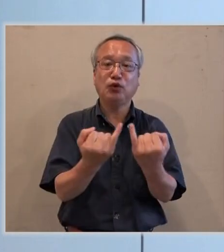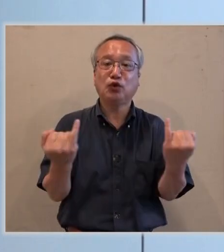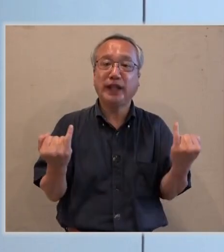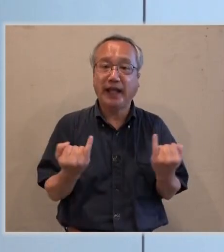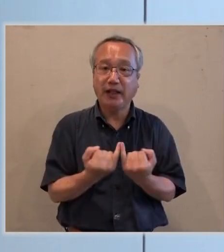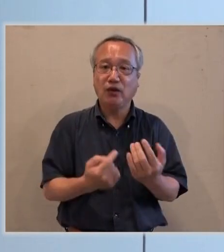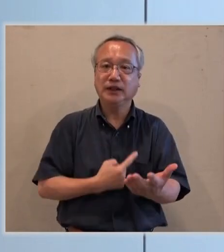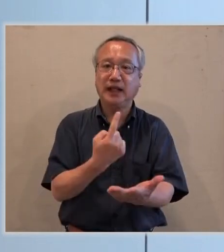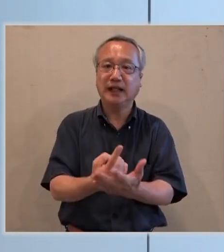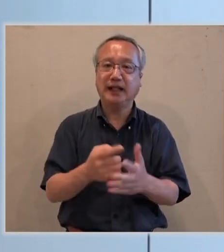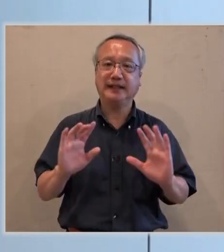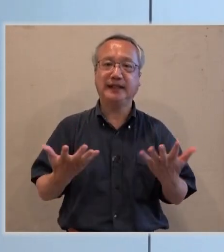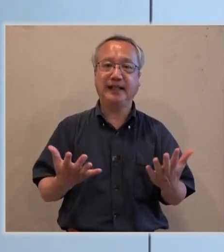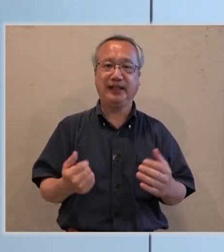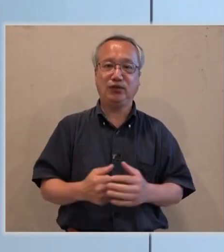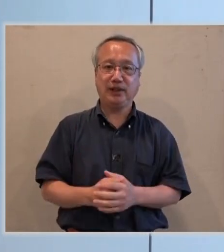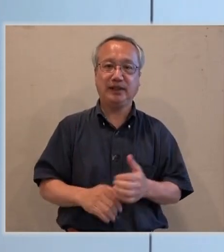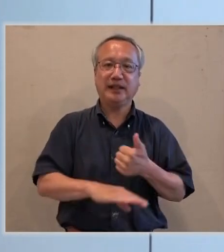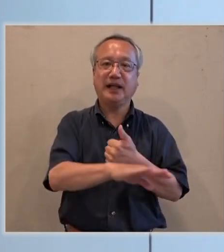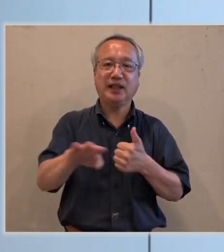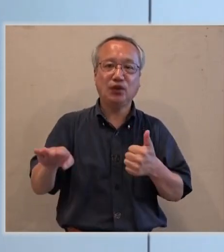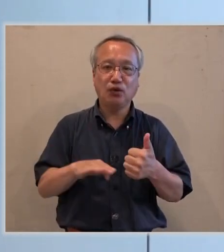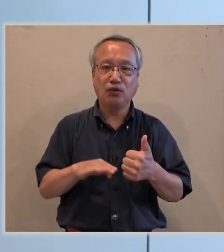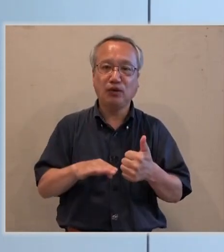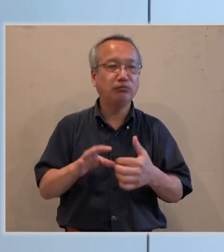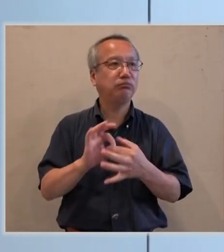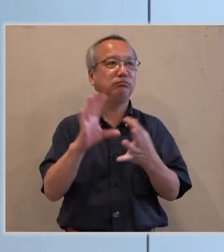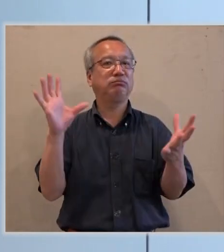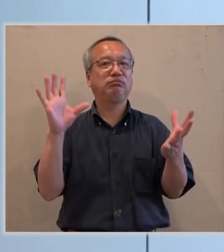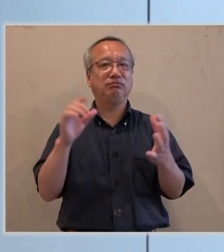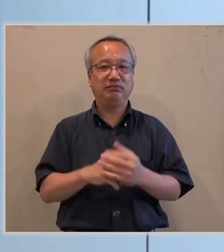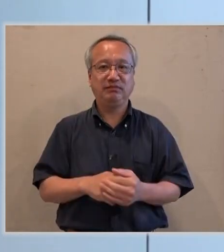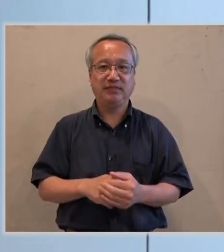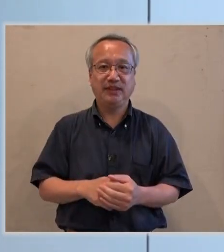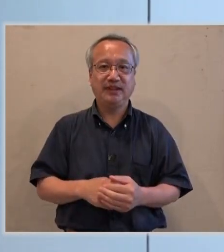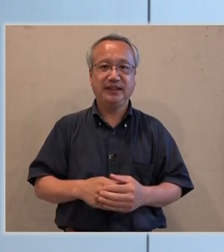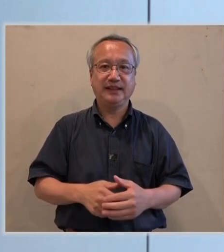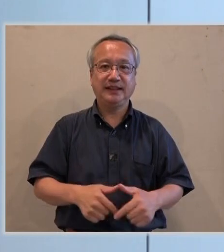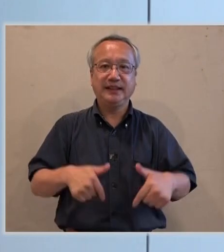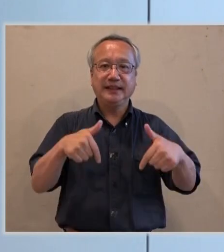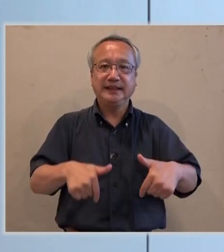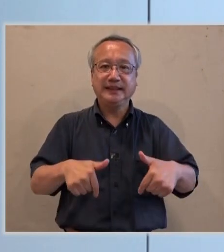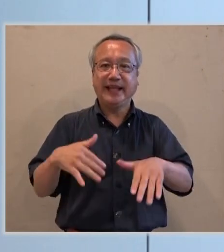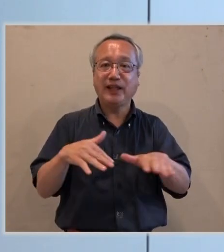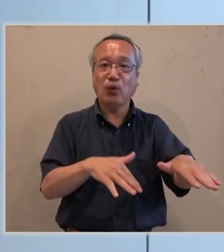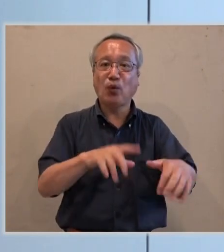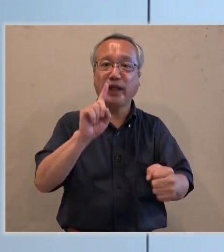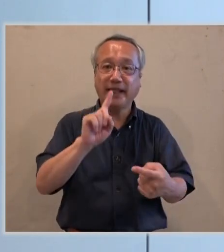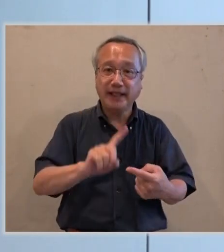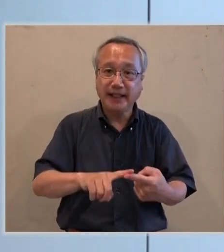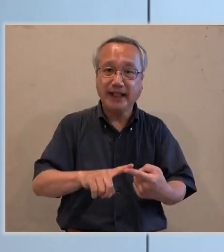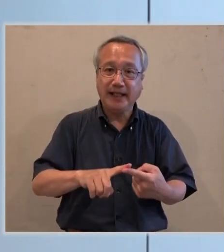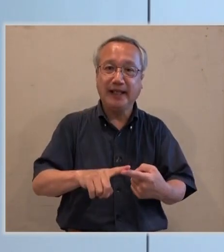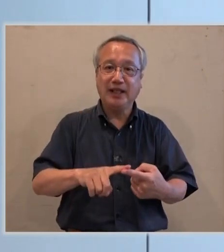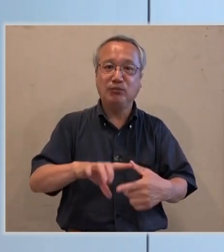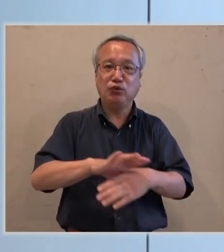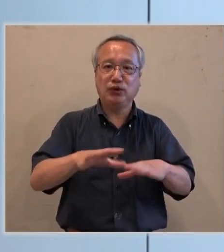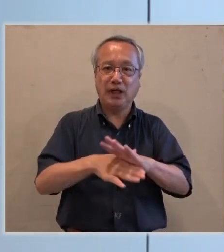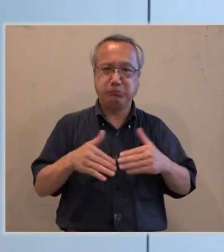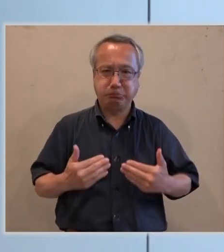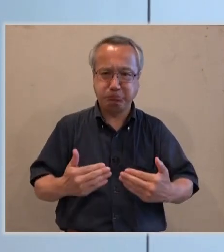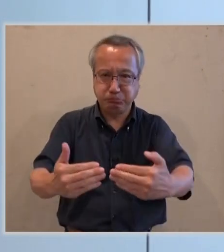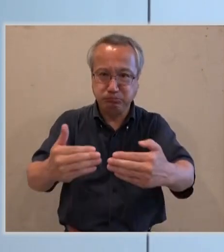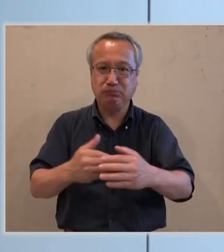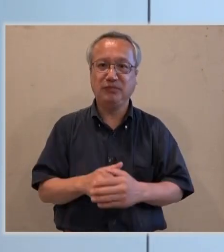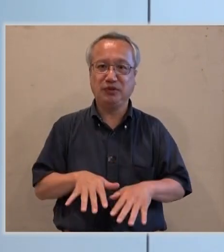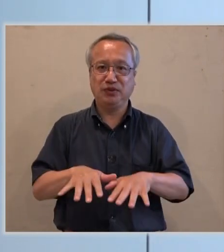性の不参加であったりとか環境は気にしないであったりとか西洋的なスポーツをどんどん推し進めようとか今にはもう